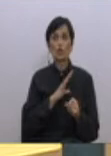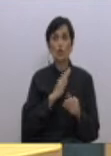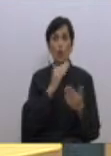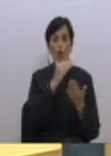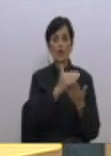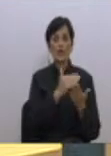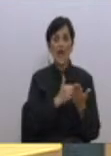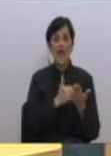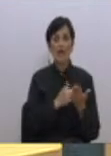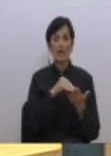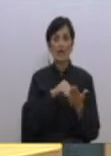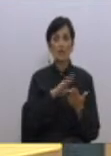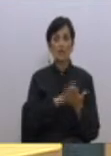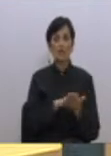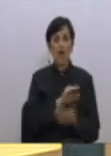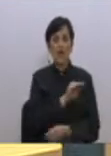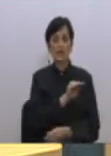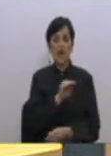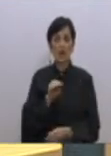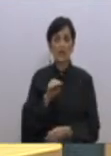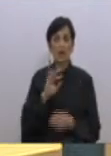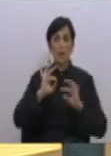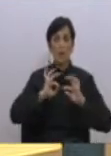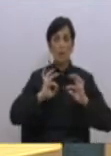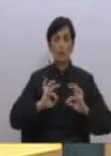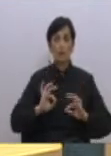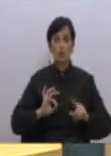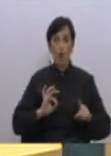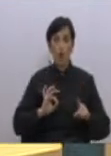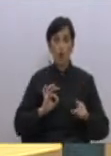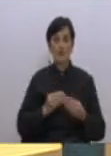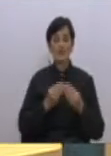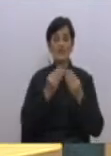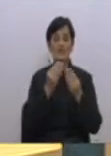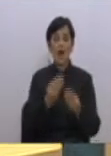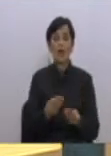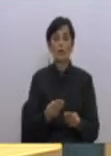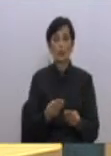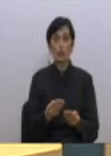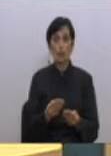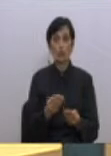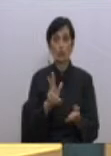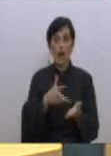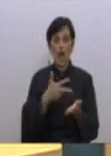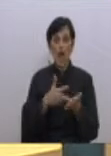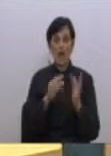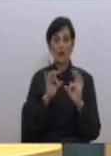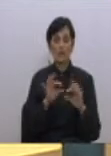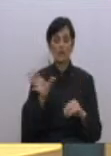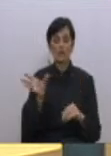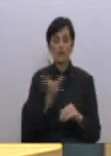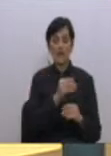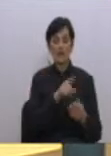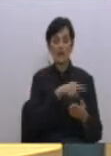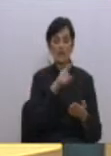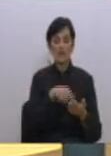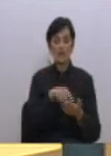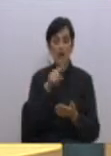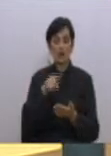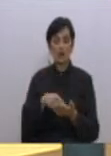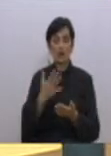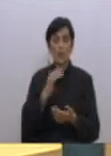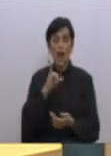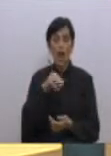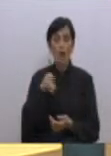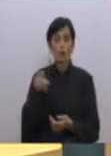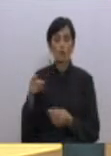reglementul este tichanat erirom, par procuratura este armuet gina, angarishi, cu el am să gătise. Romel să audit